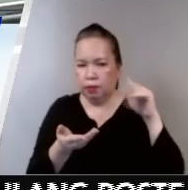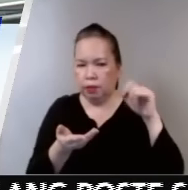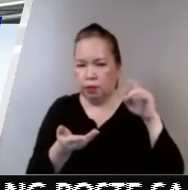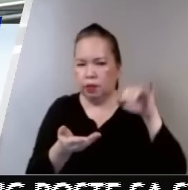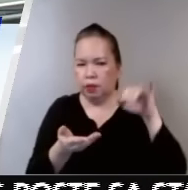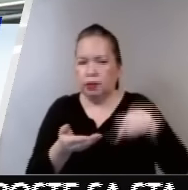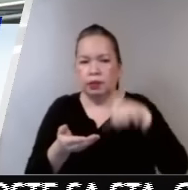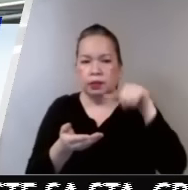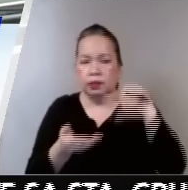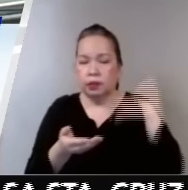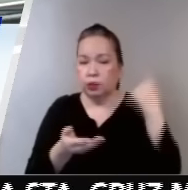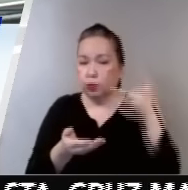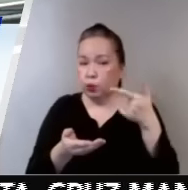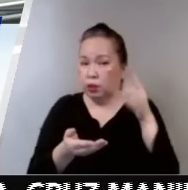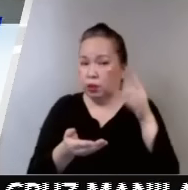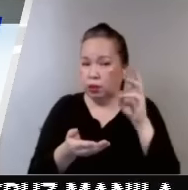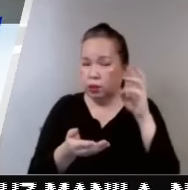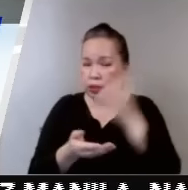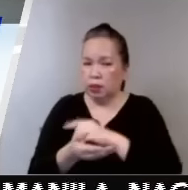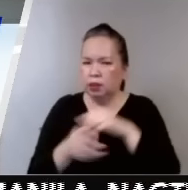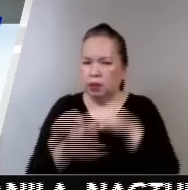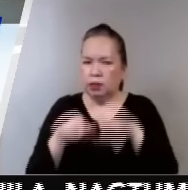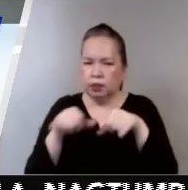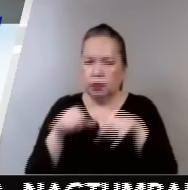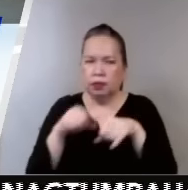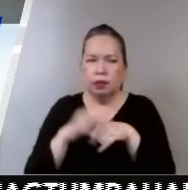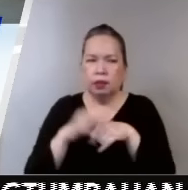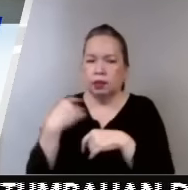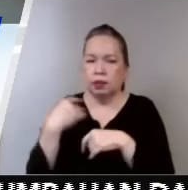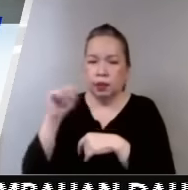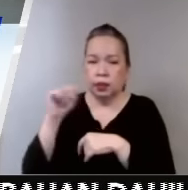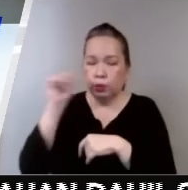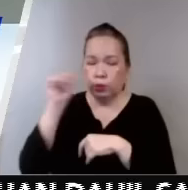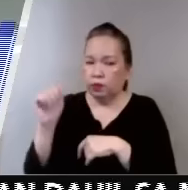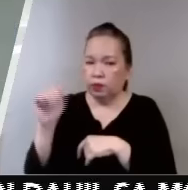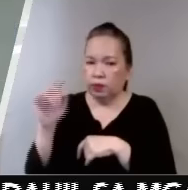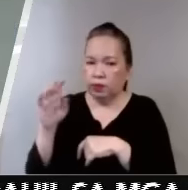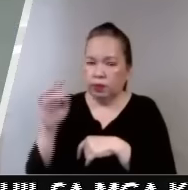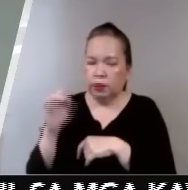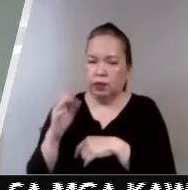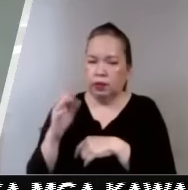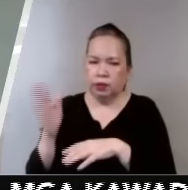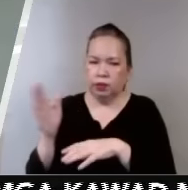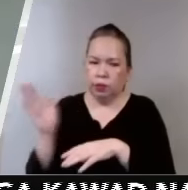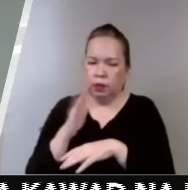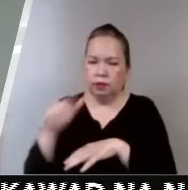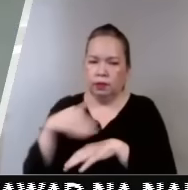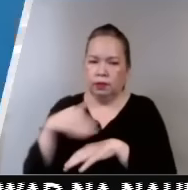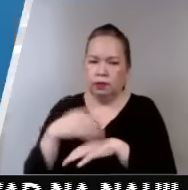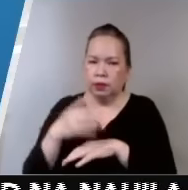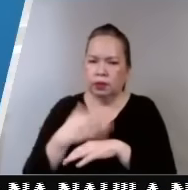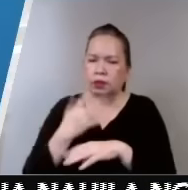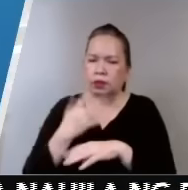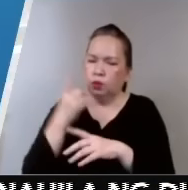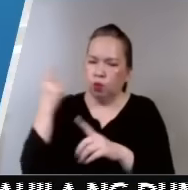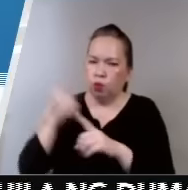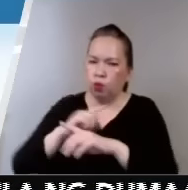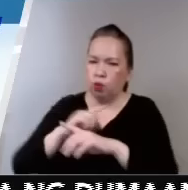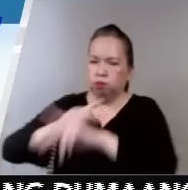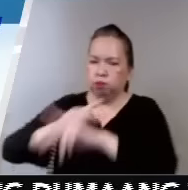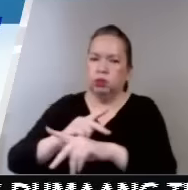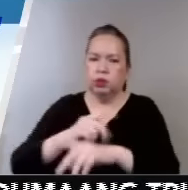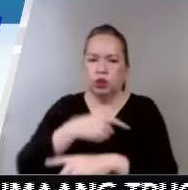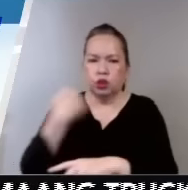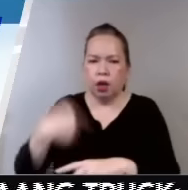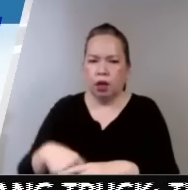April 15, pinakamatagal na deployment ng barko ng PCG sa West Philippine Sea. Layo nitong pigilan ng China na palawakin ang mga sandbar